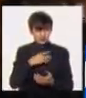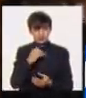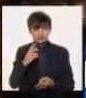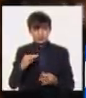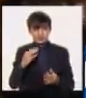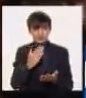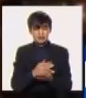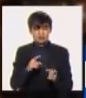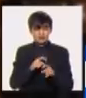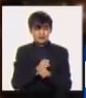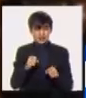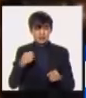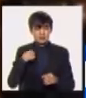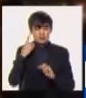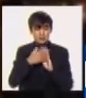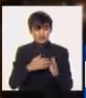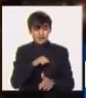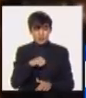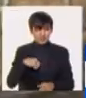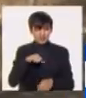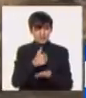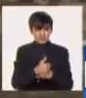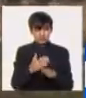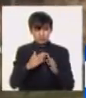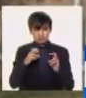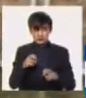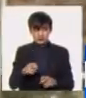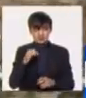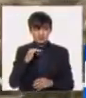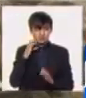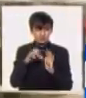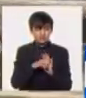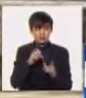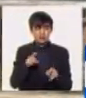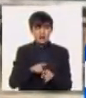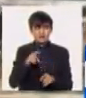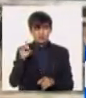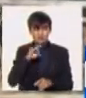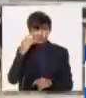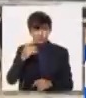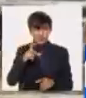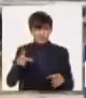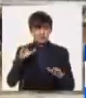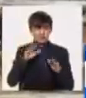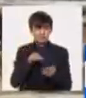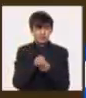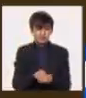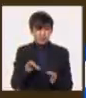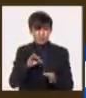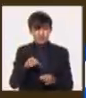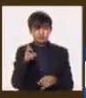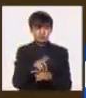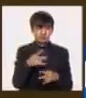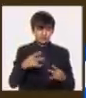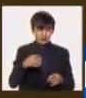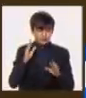все переоценили и поняли, что самое главное – богослужение. Священнослужители просят не приходить людей на кладбище и в родительский день.